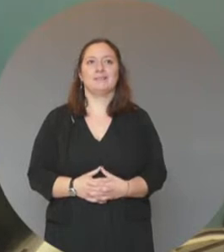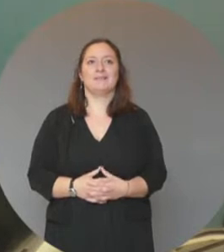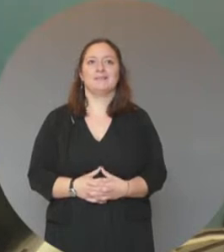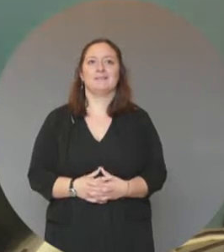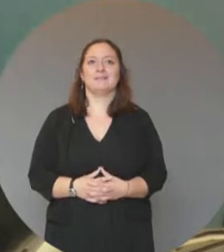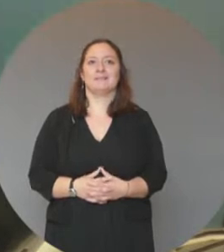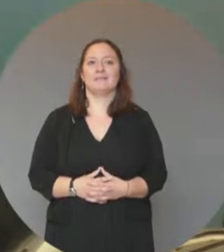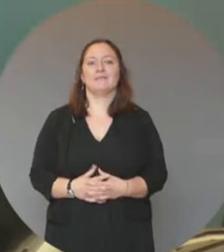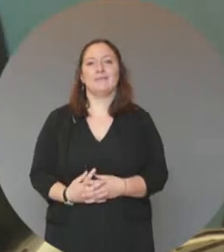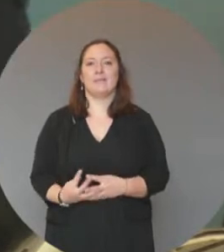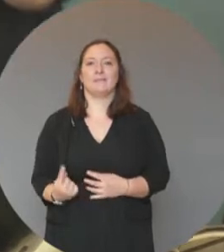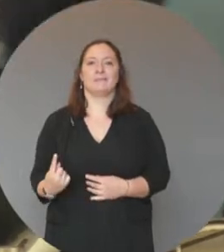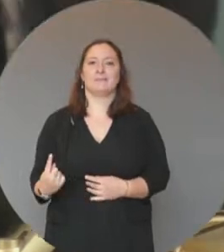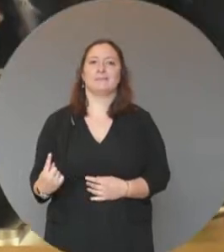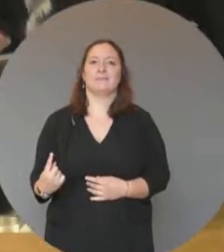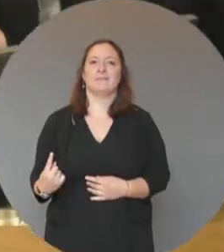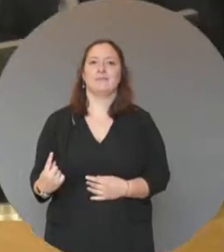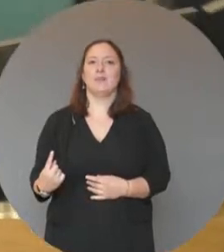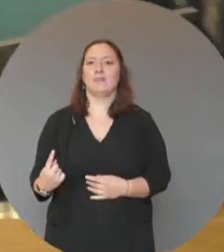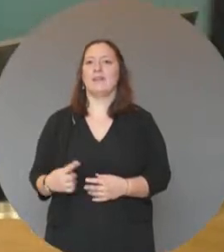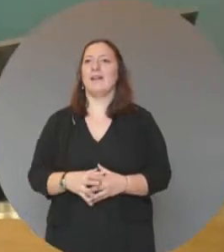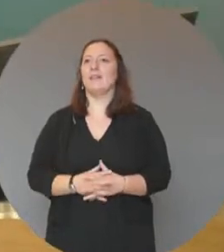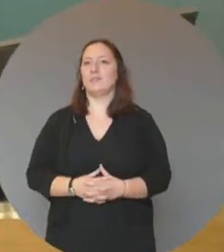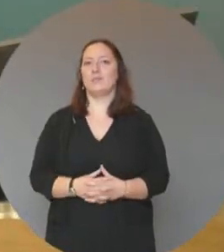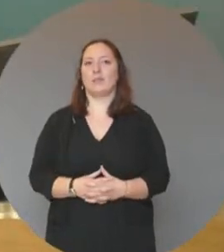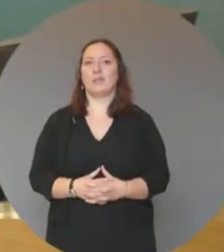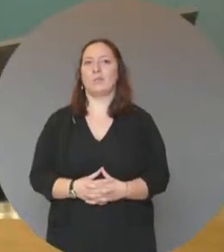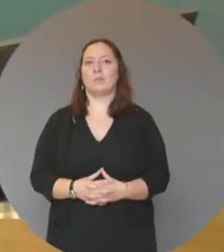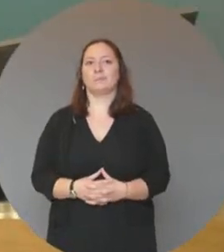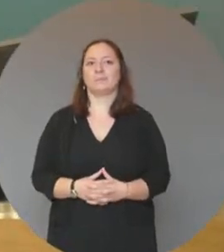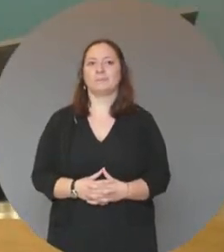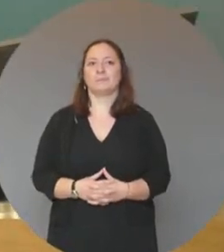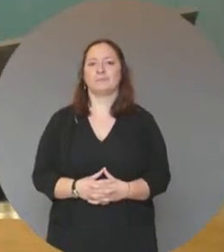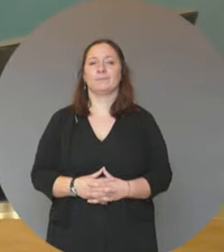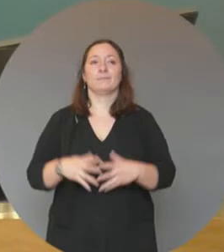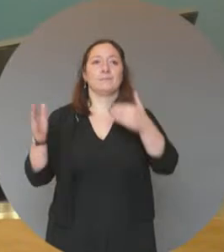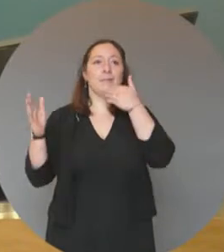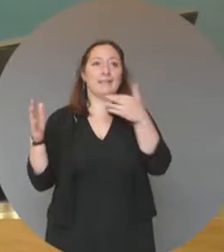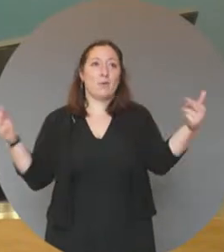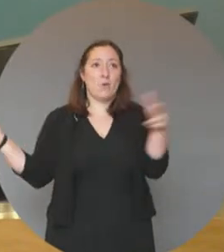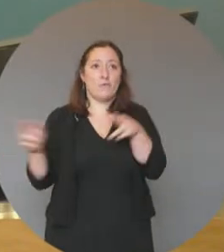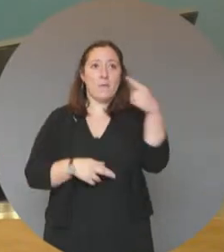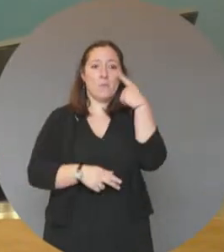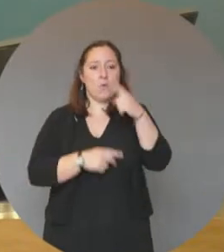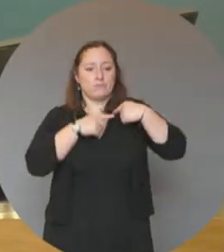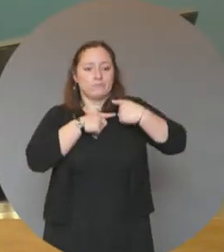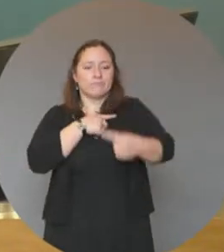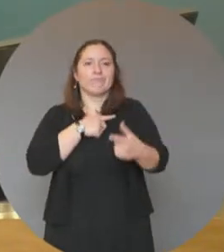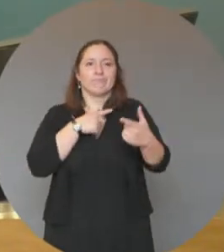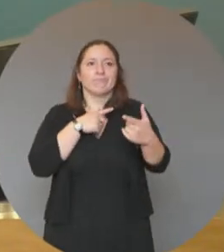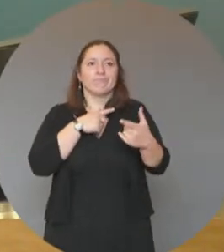merci de rejoindre vos places afin que notre séance puisse reprendre